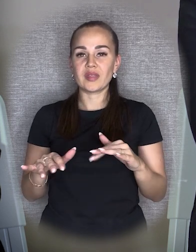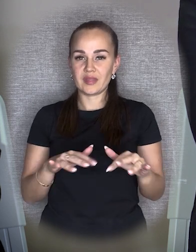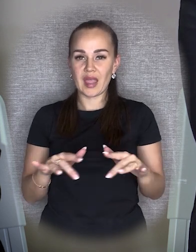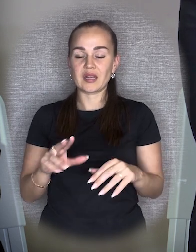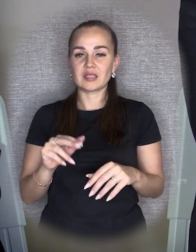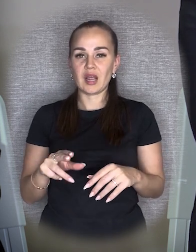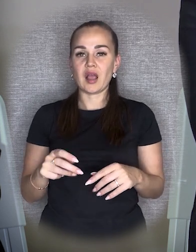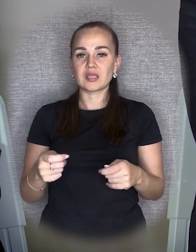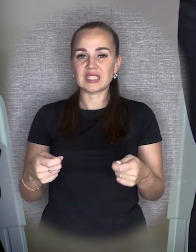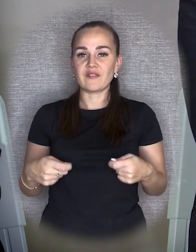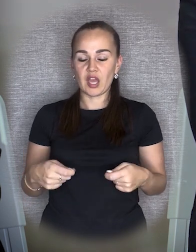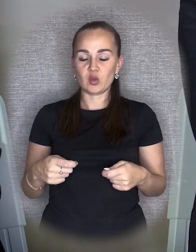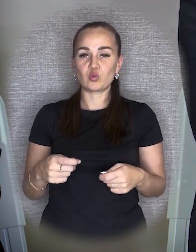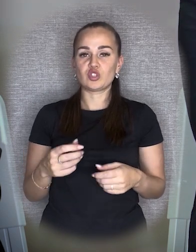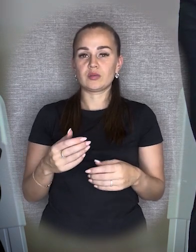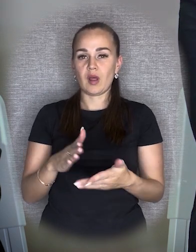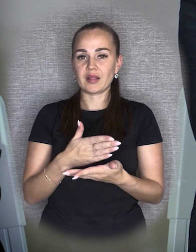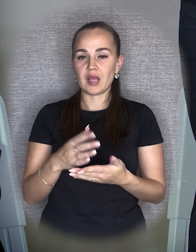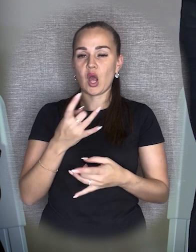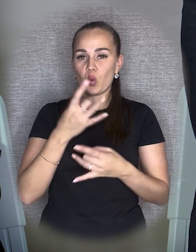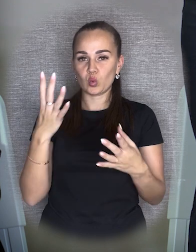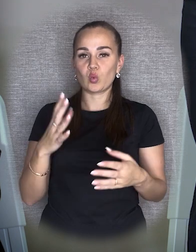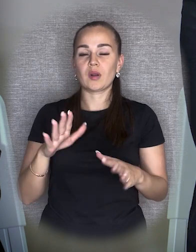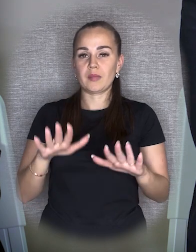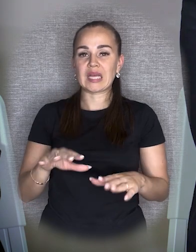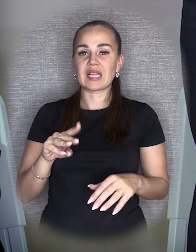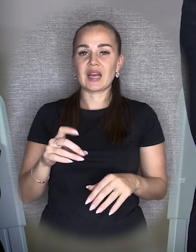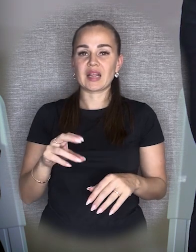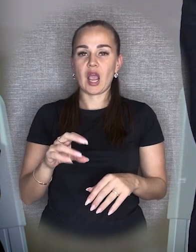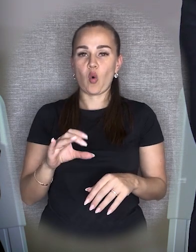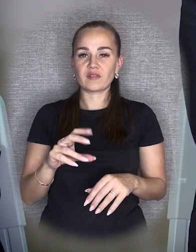моя деятельность как заведующего отделом скульптуры Третьяковской галереи, в том